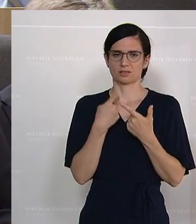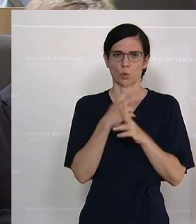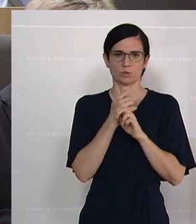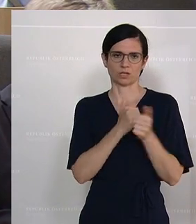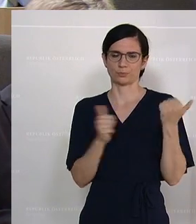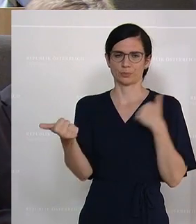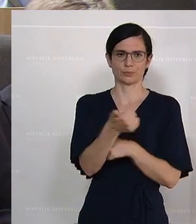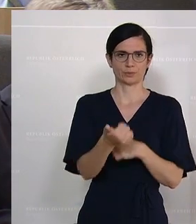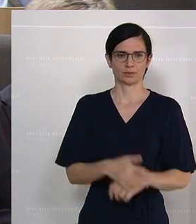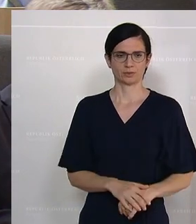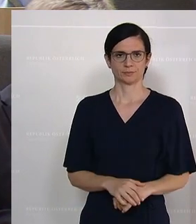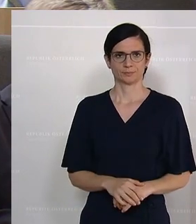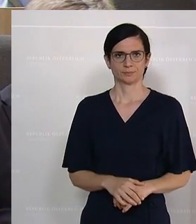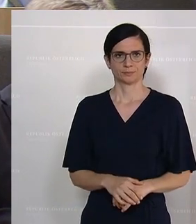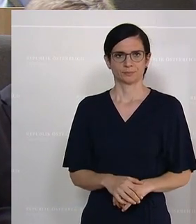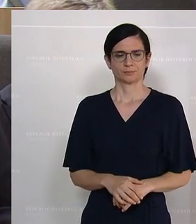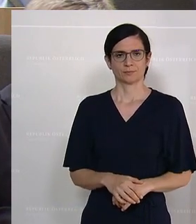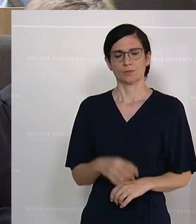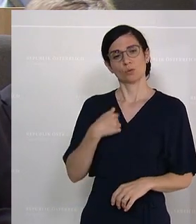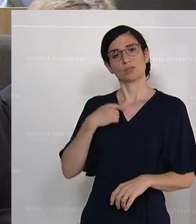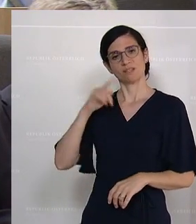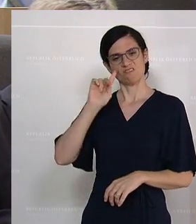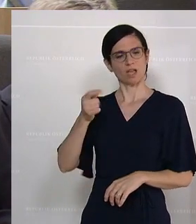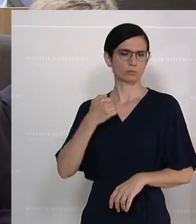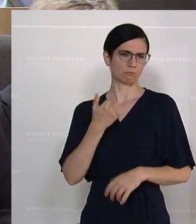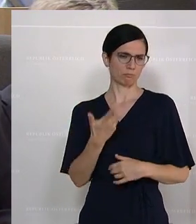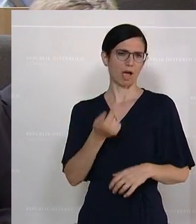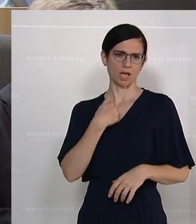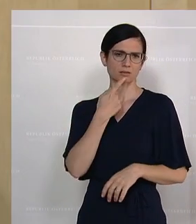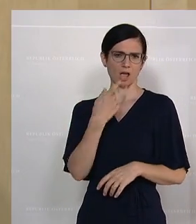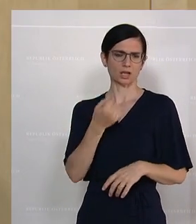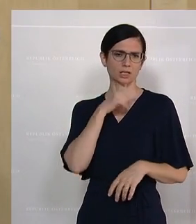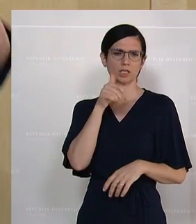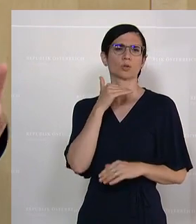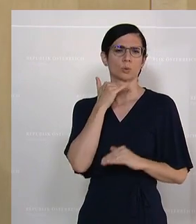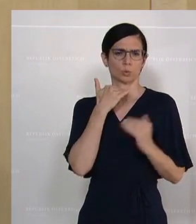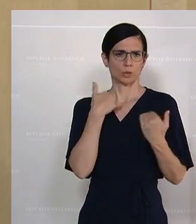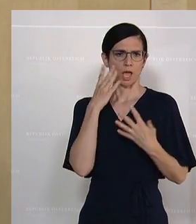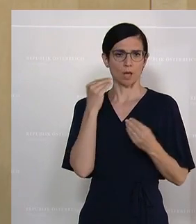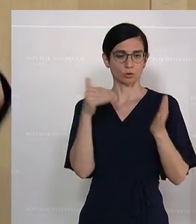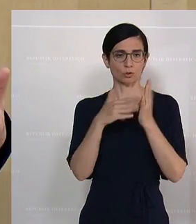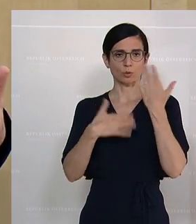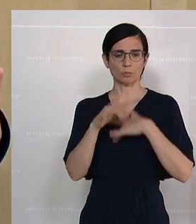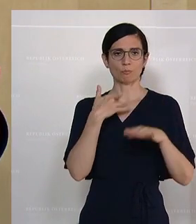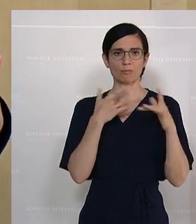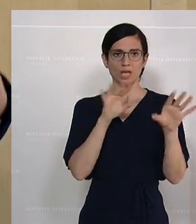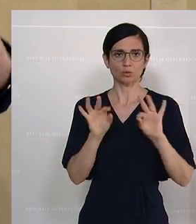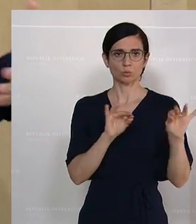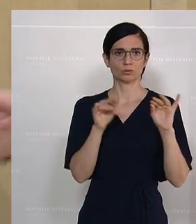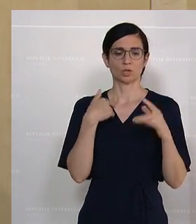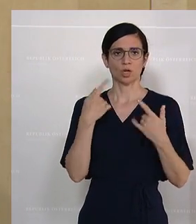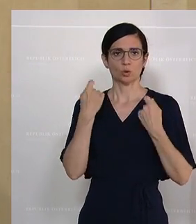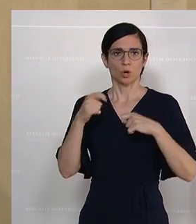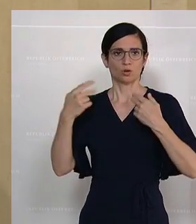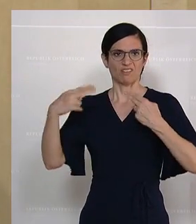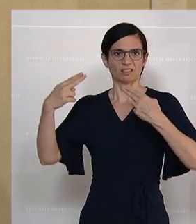ich weiß dass jetzt man ihnen sagen werden ja das reicht aber nicht aus wir müssen im herbst noch mehr tun die teuerung hört nicht auf und da